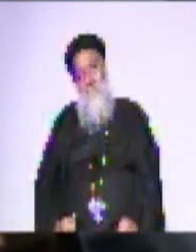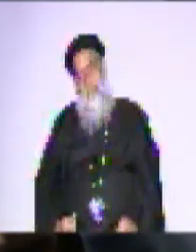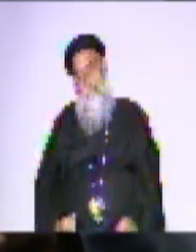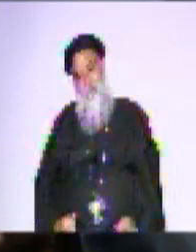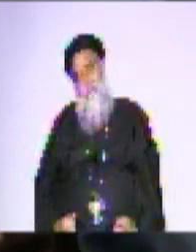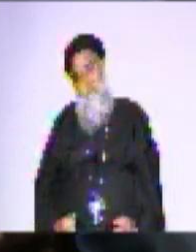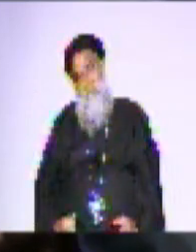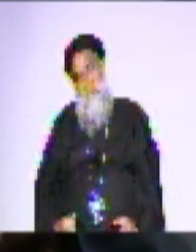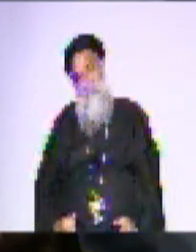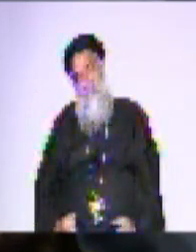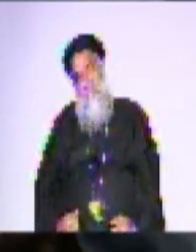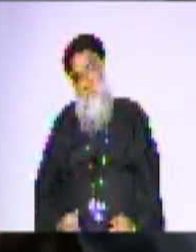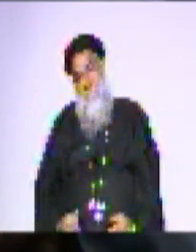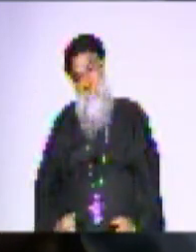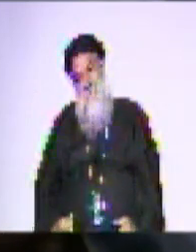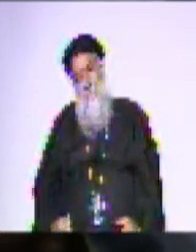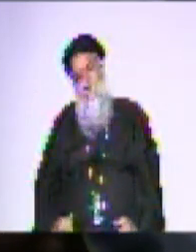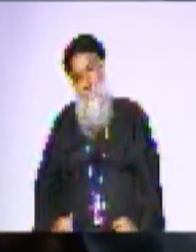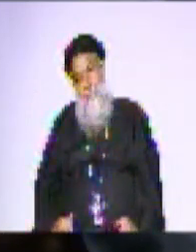الو،